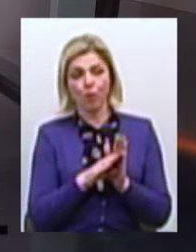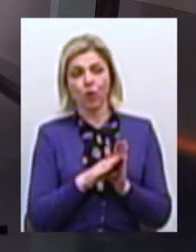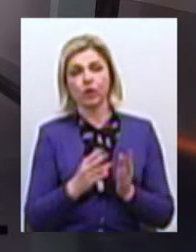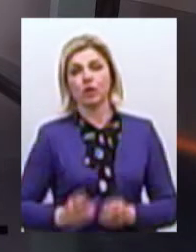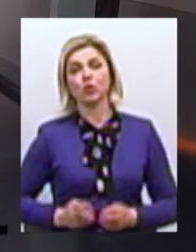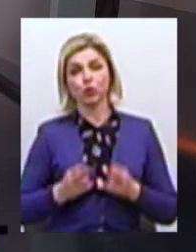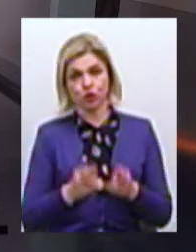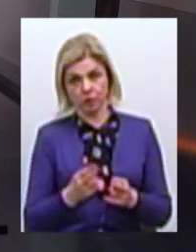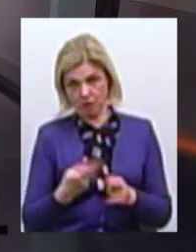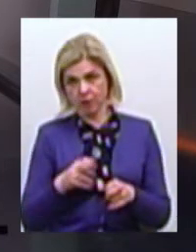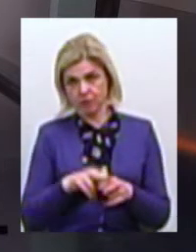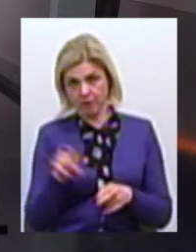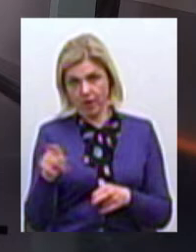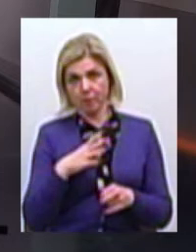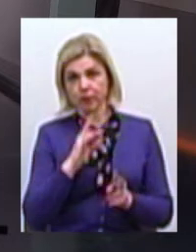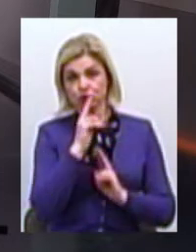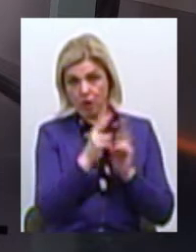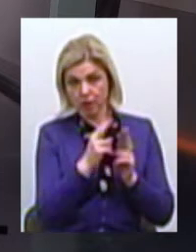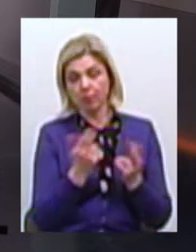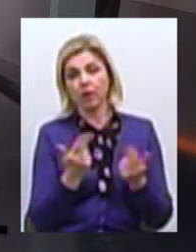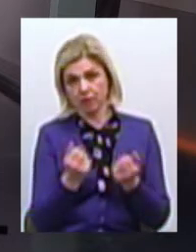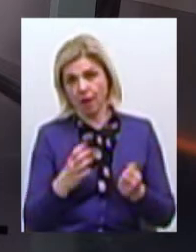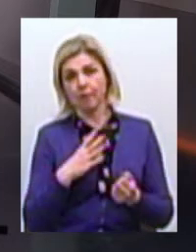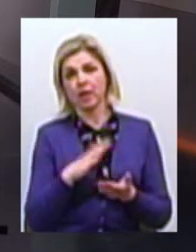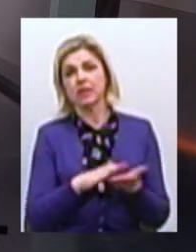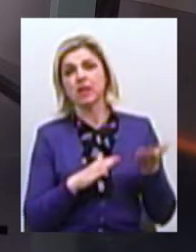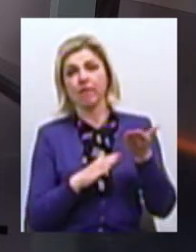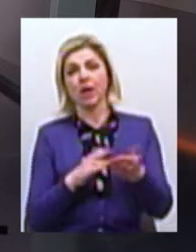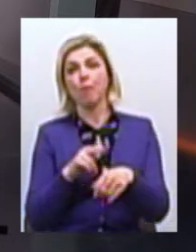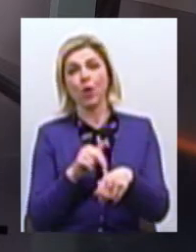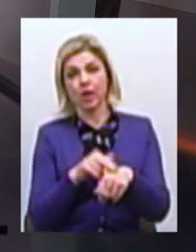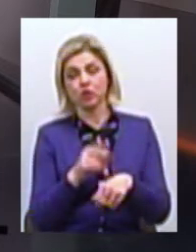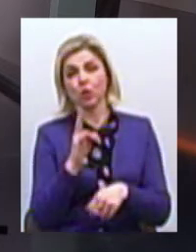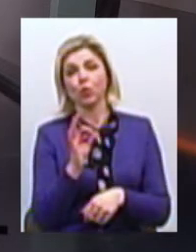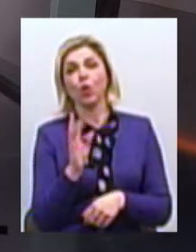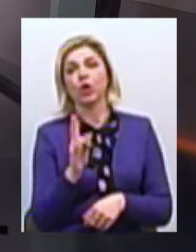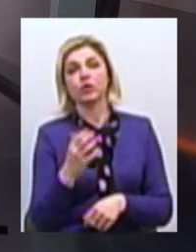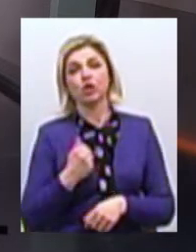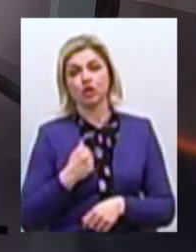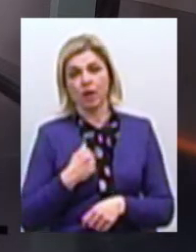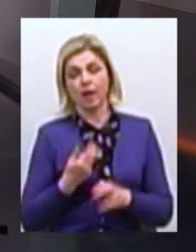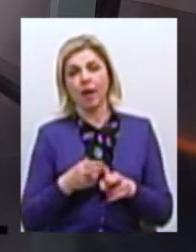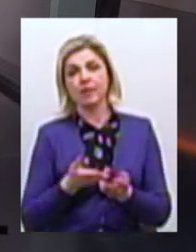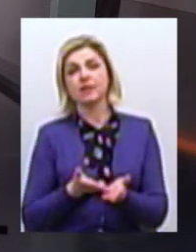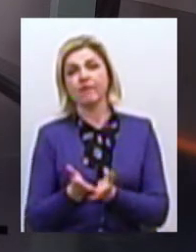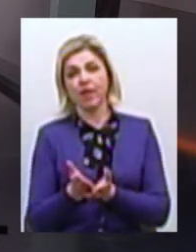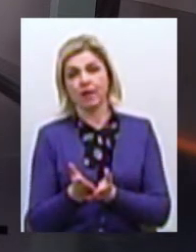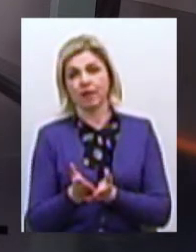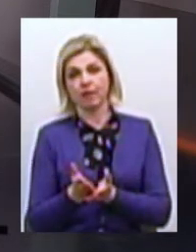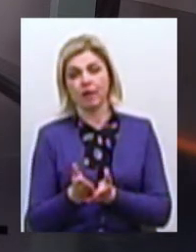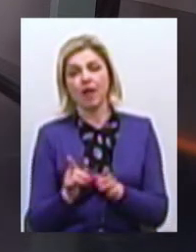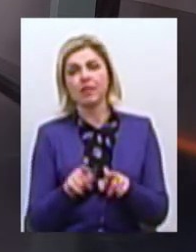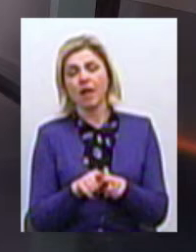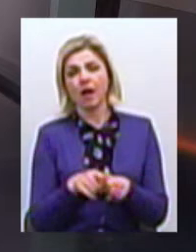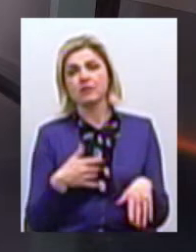куда-то звертались? Естественно. У нас было много заявлений в полицию, но, к сожалению, эта сфера настолько